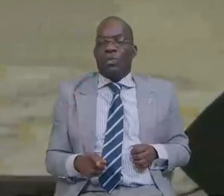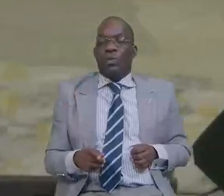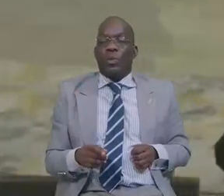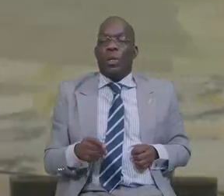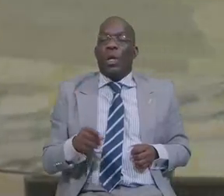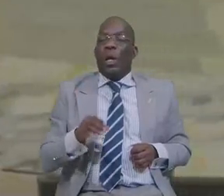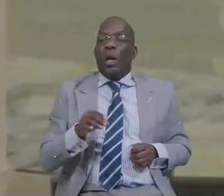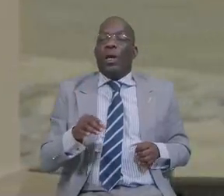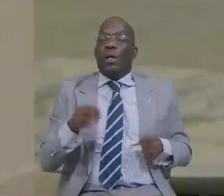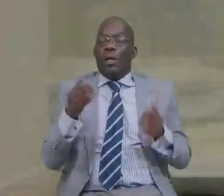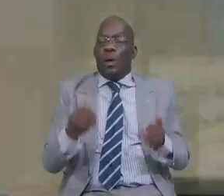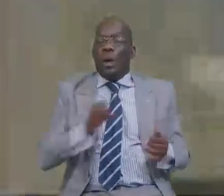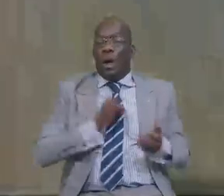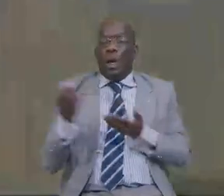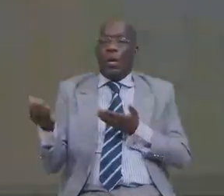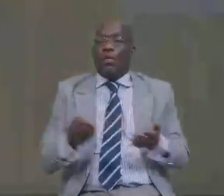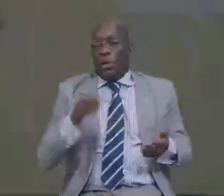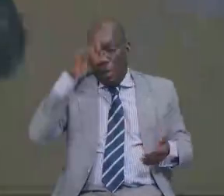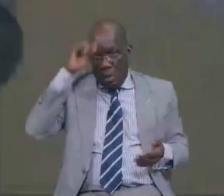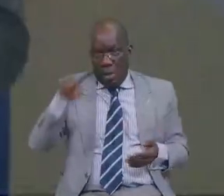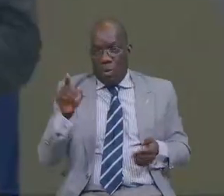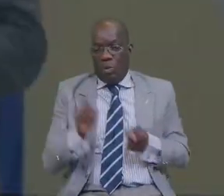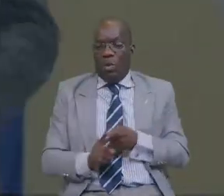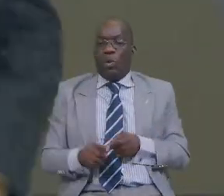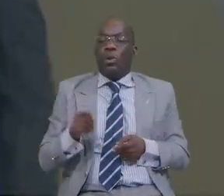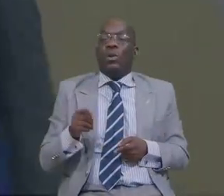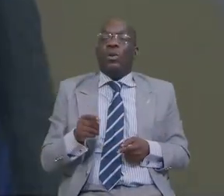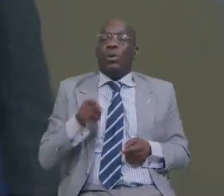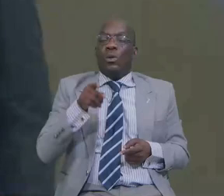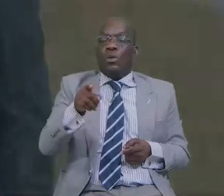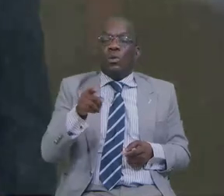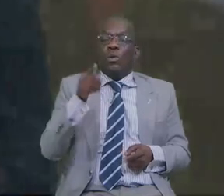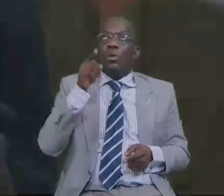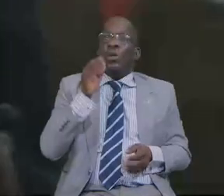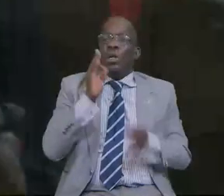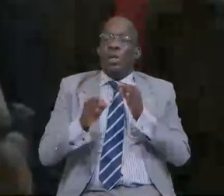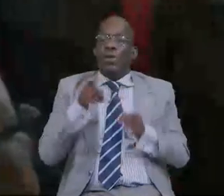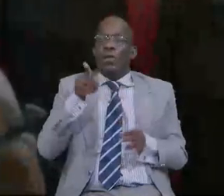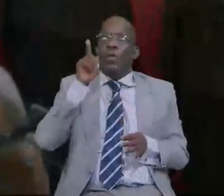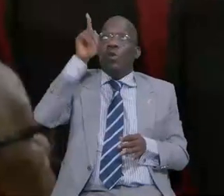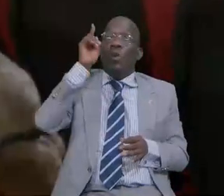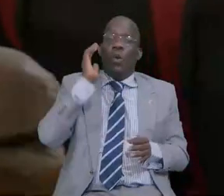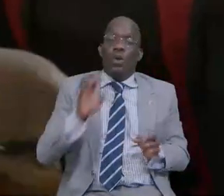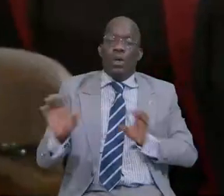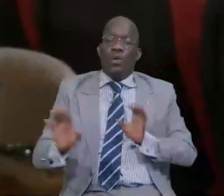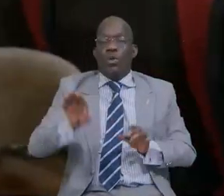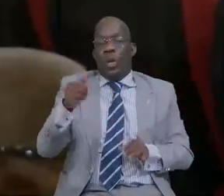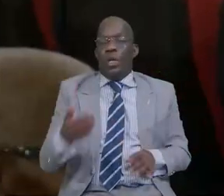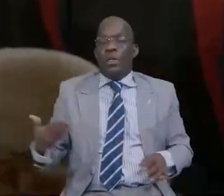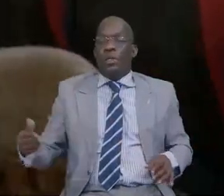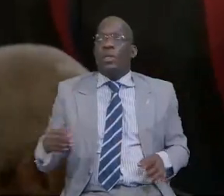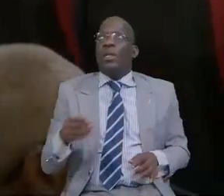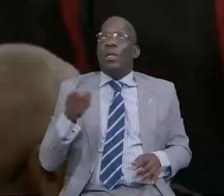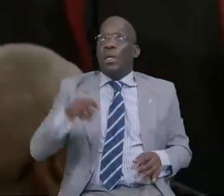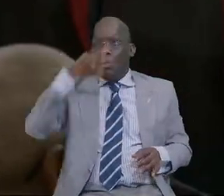Ainsi, je te l'amène maintenant. Si tu peux faire quelque chose, l'homme